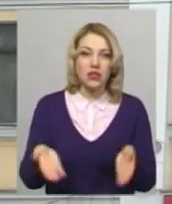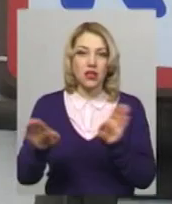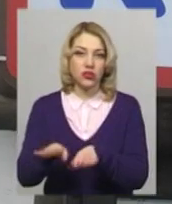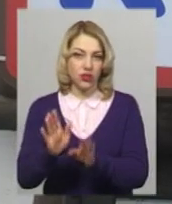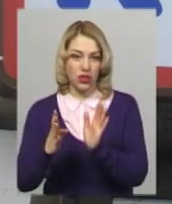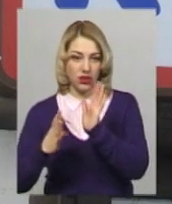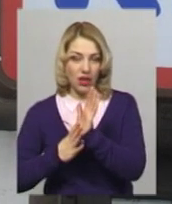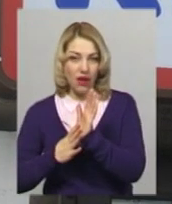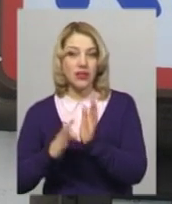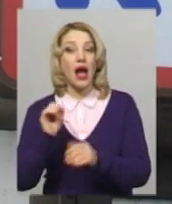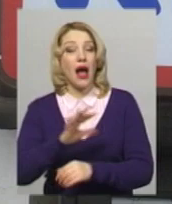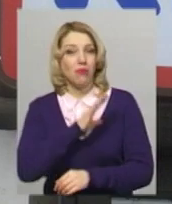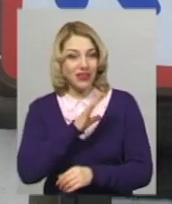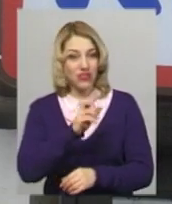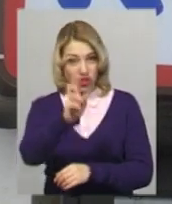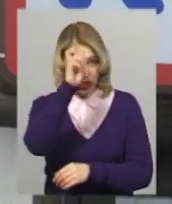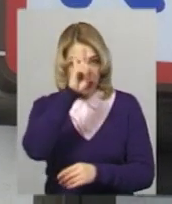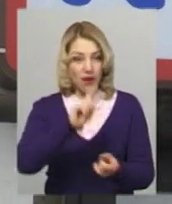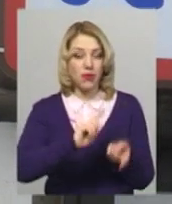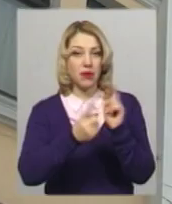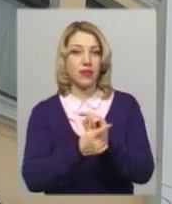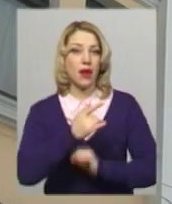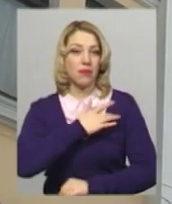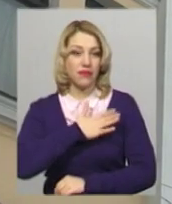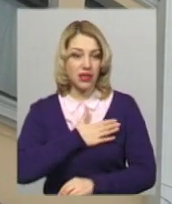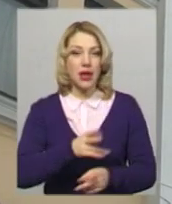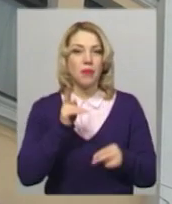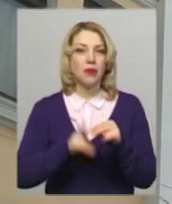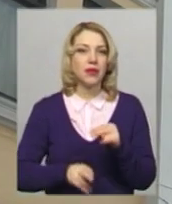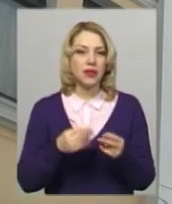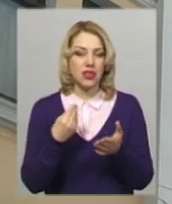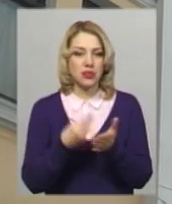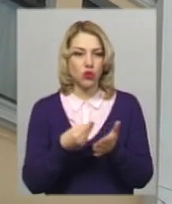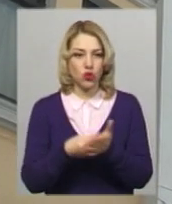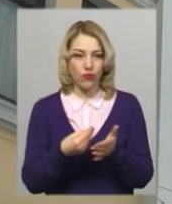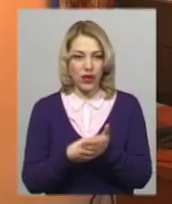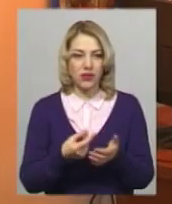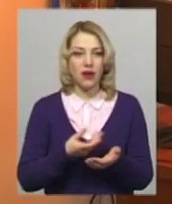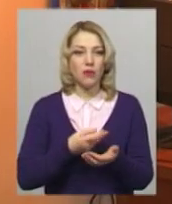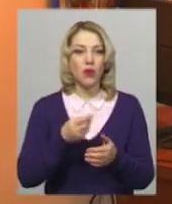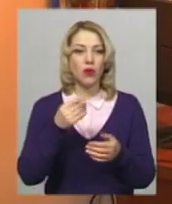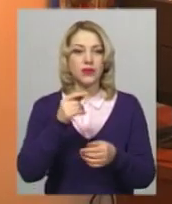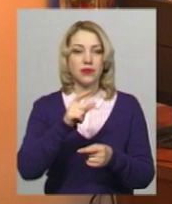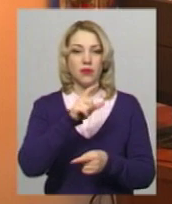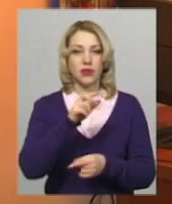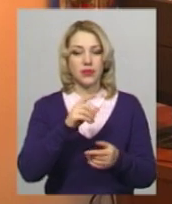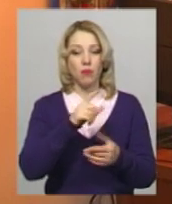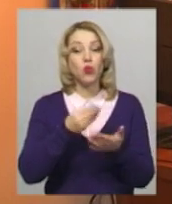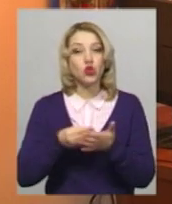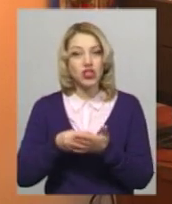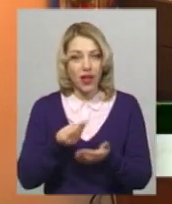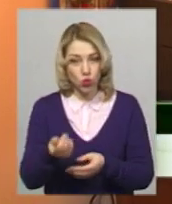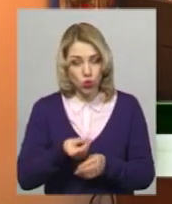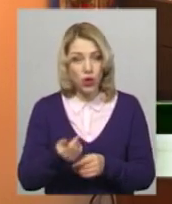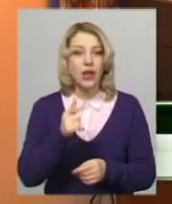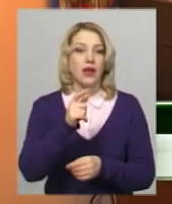приватними. У січні 2017 року припинилось фінансування з обласного бюджету кінотеатру «Планета». На сьогоднішній день, можливо,